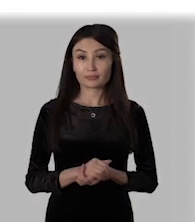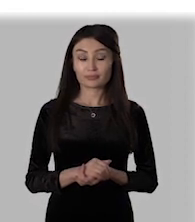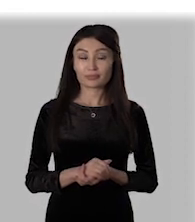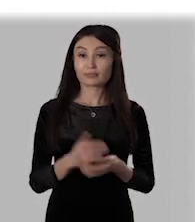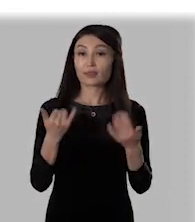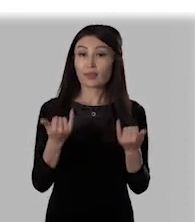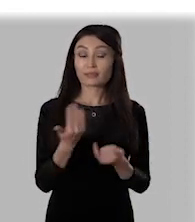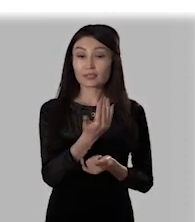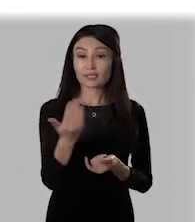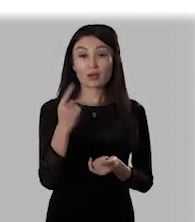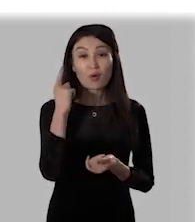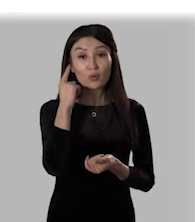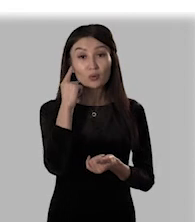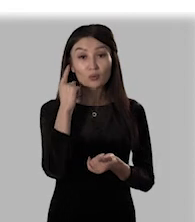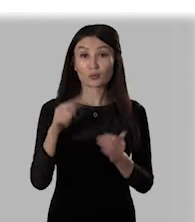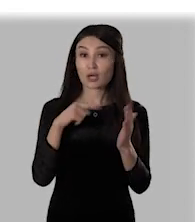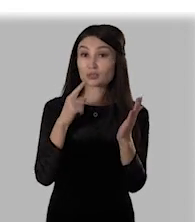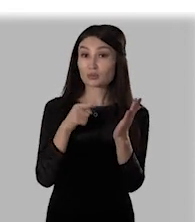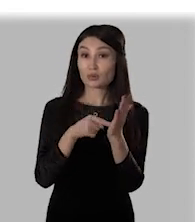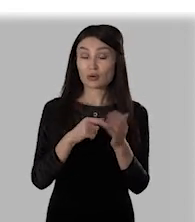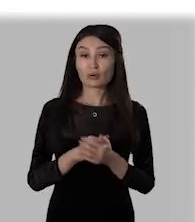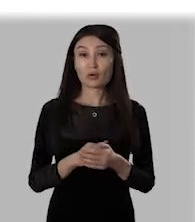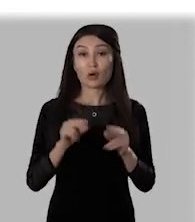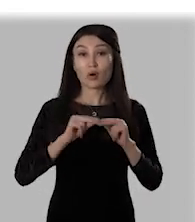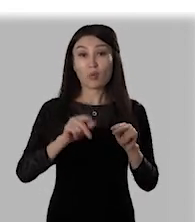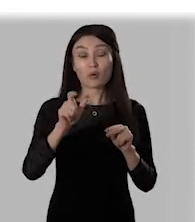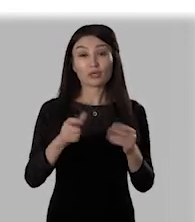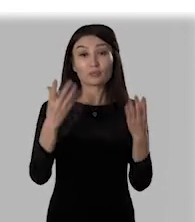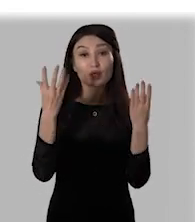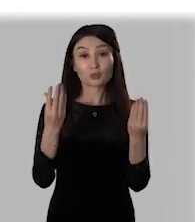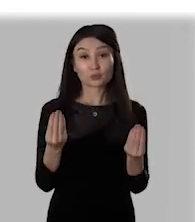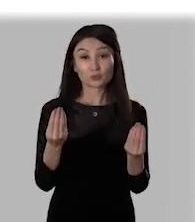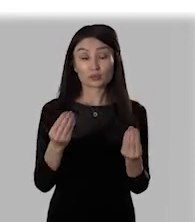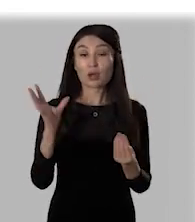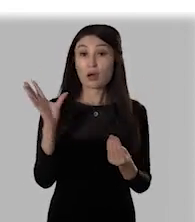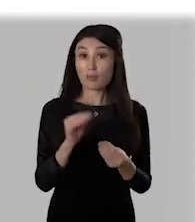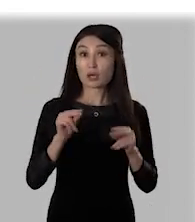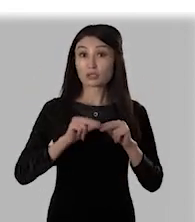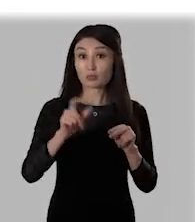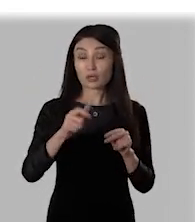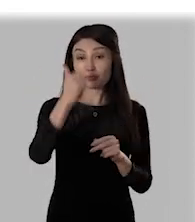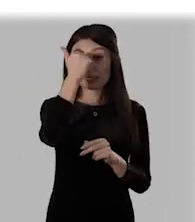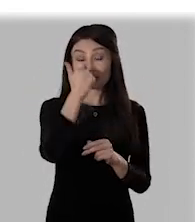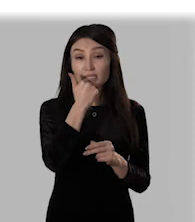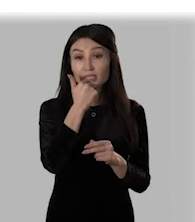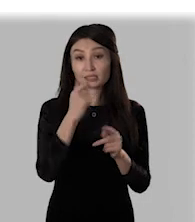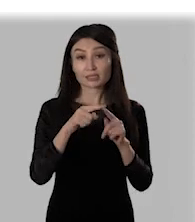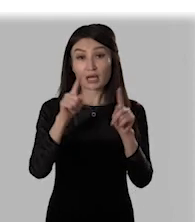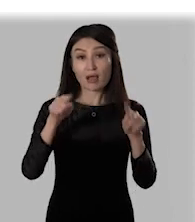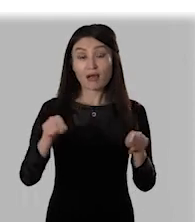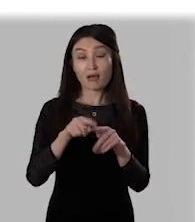Эми силерге ойлонууга суроо. Мугалимдер күнүндө бардык мугалимге ыраазычылык кат бериш